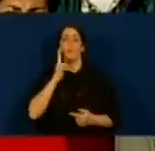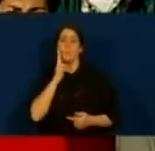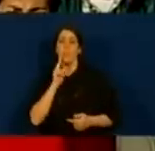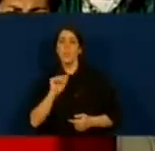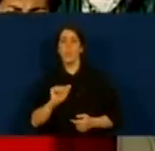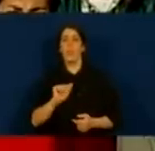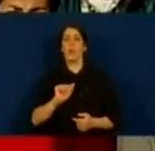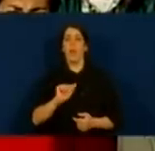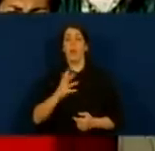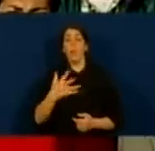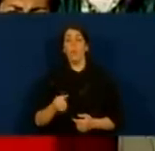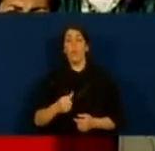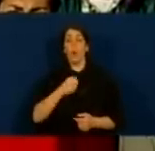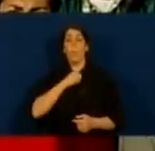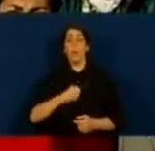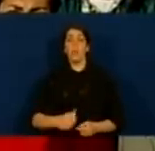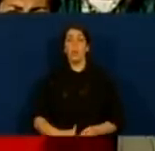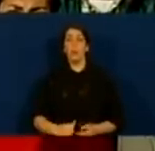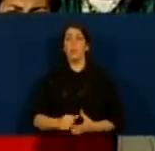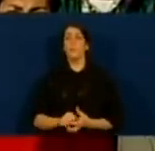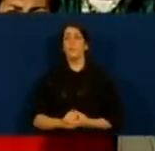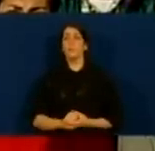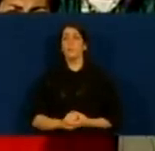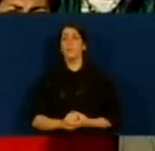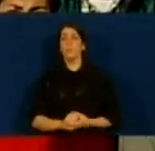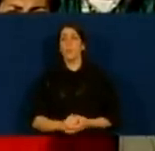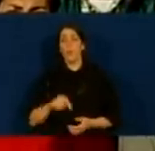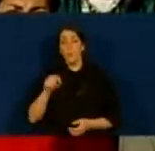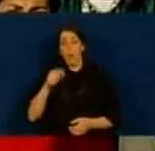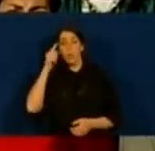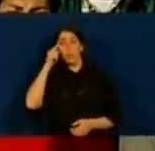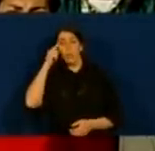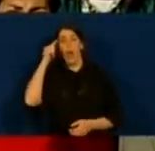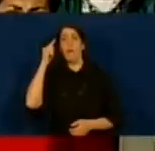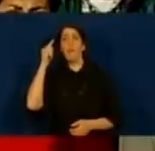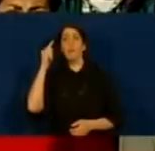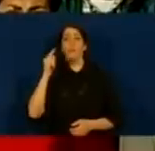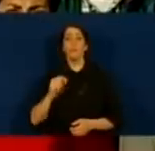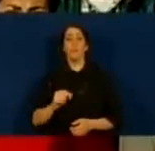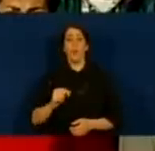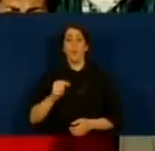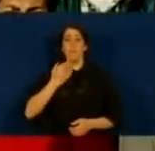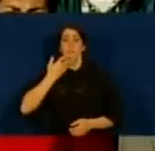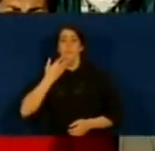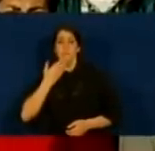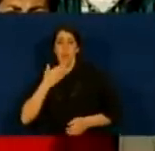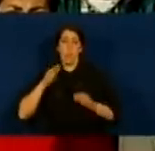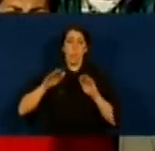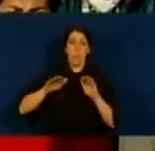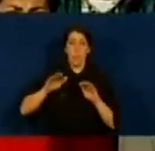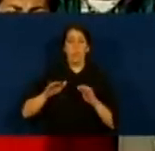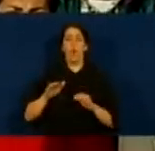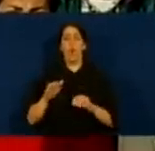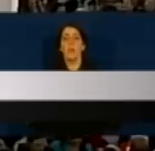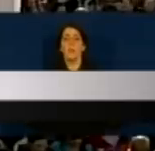bżonn operazzjoni se jkunu jafu l-perjodu massimu sakemm ikollhom bżonn jistennew